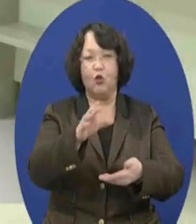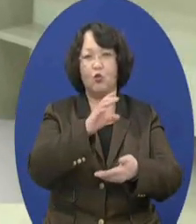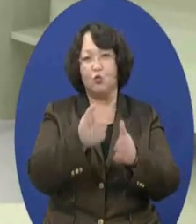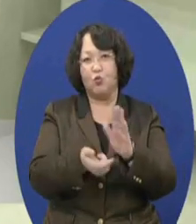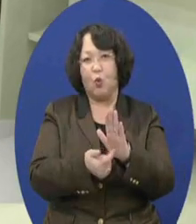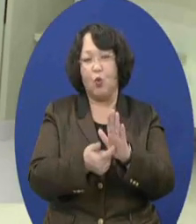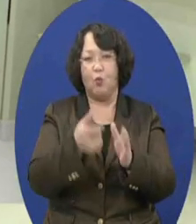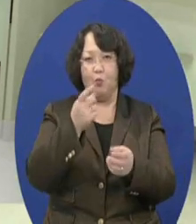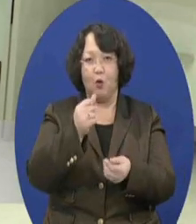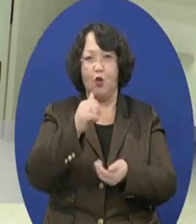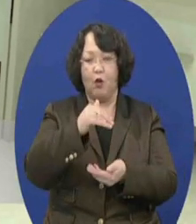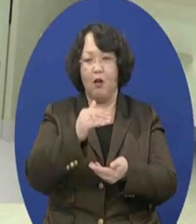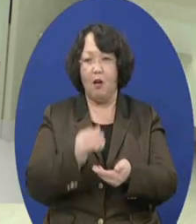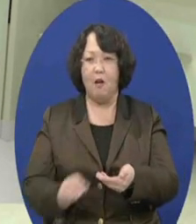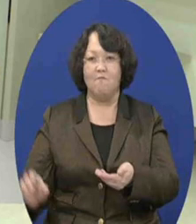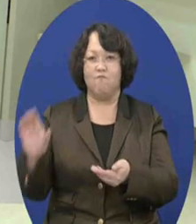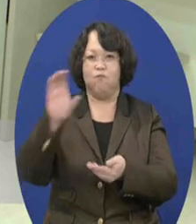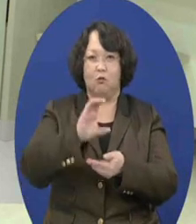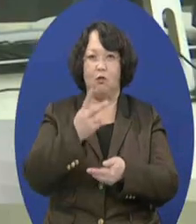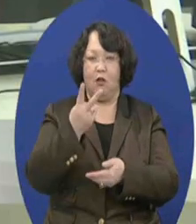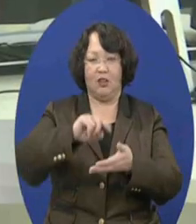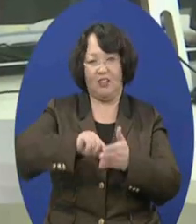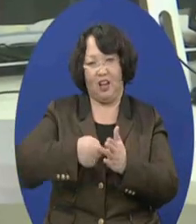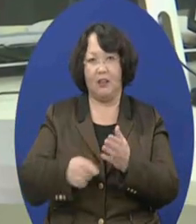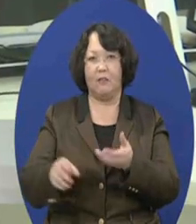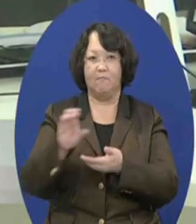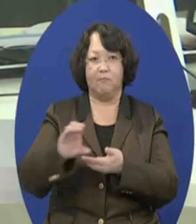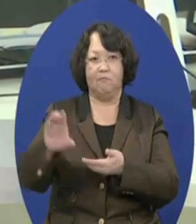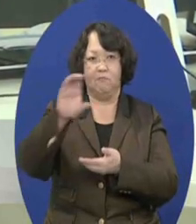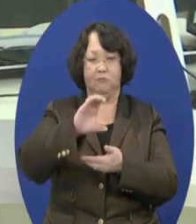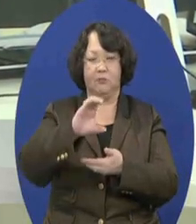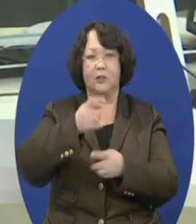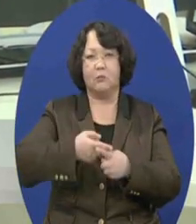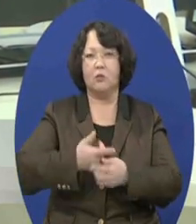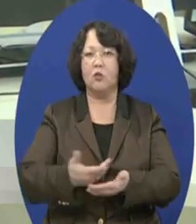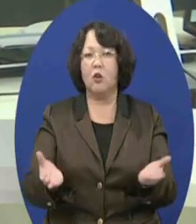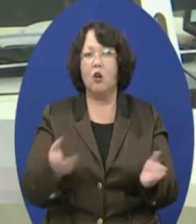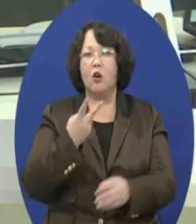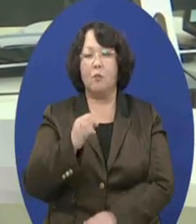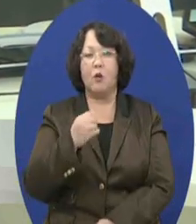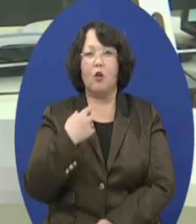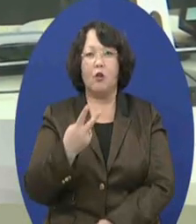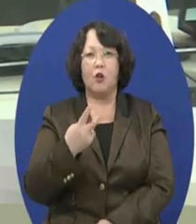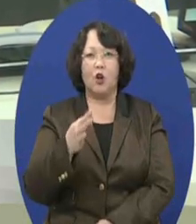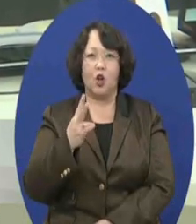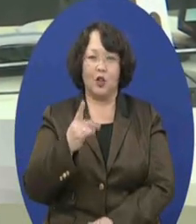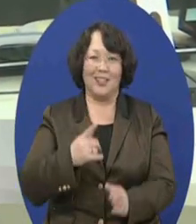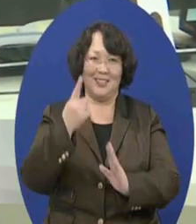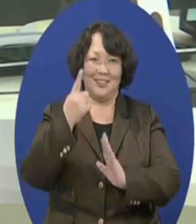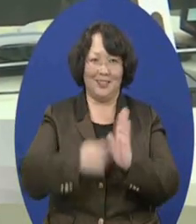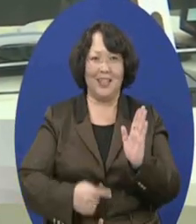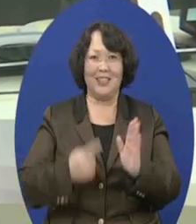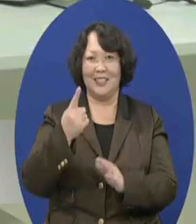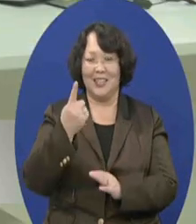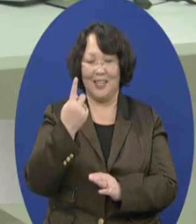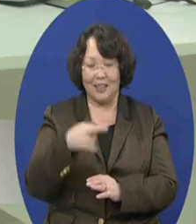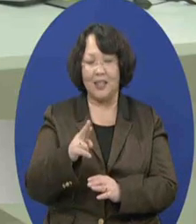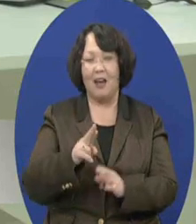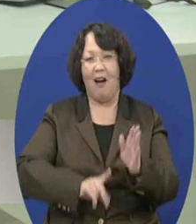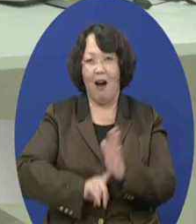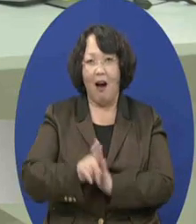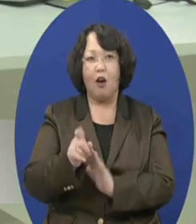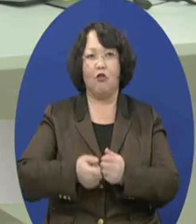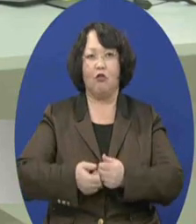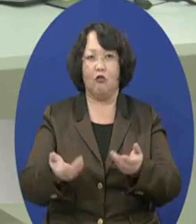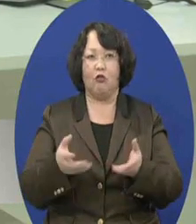хэмжээг хоёр дахин нэмэгдүүлэхээр болсон байна. За тухайн санхүүжилтийг 2022 оны 1-р сарын 1-ээс эхлэн